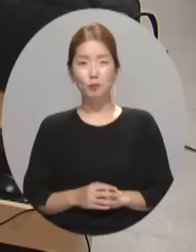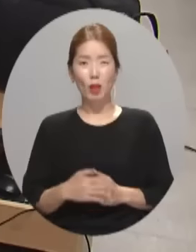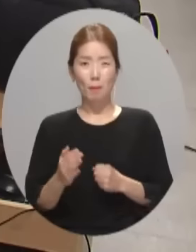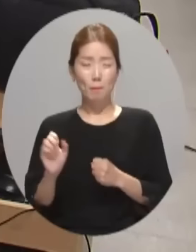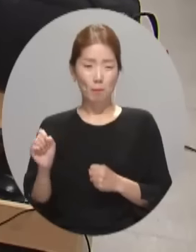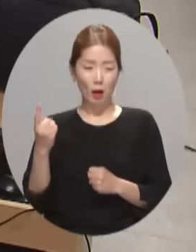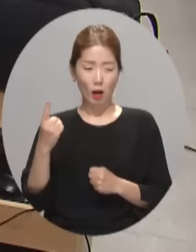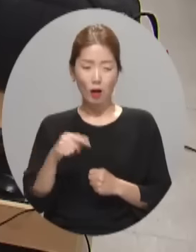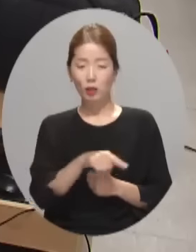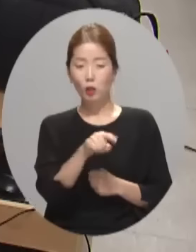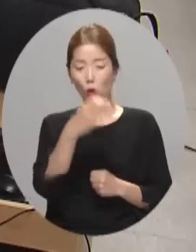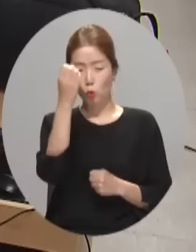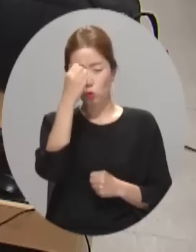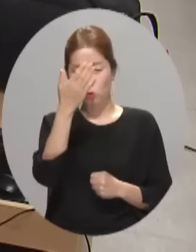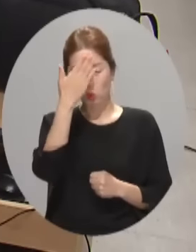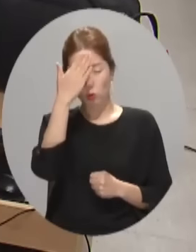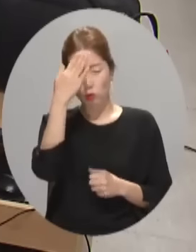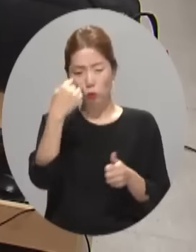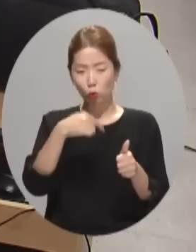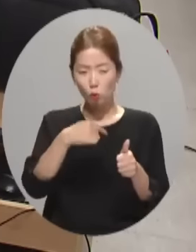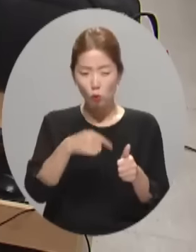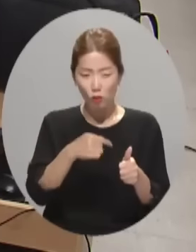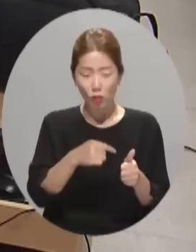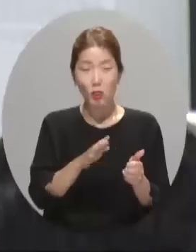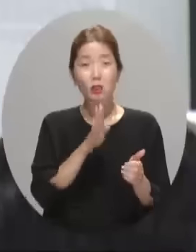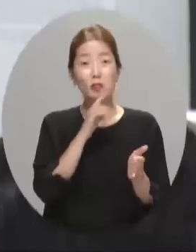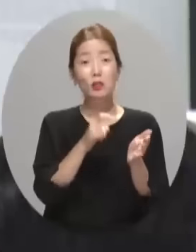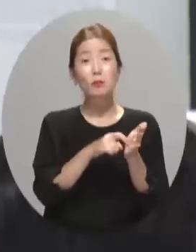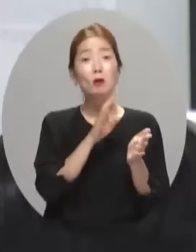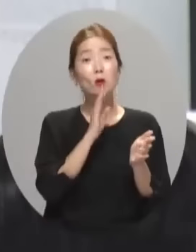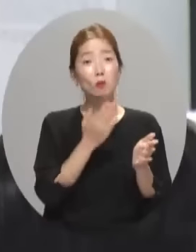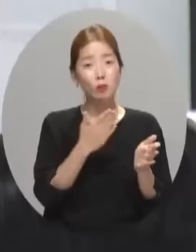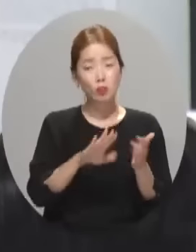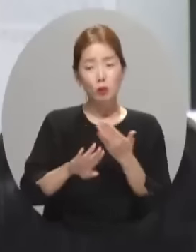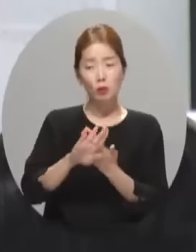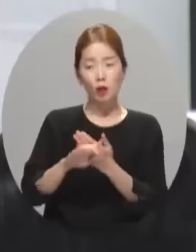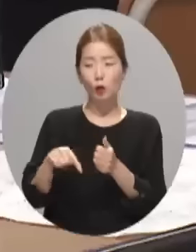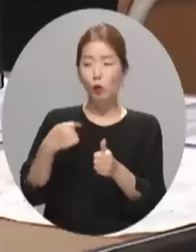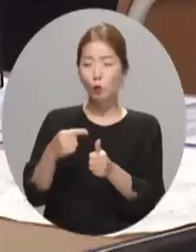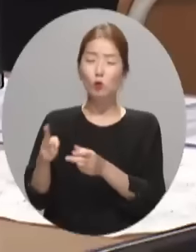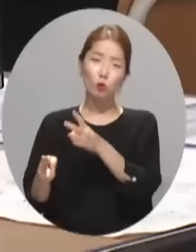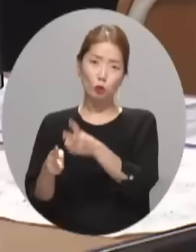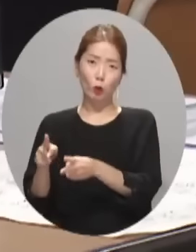때문에 당장은 고교 무상교육 문제가 시급한 현황이지만 다른 교육 사업